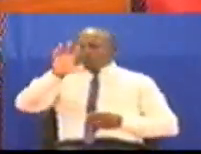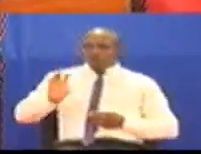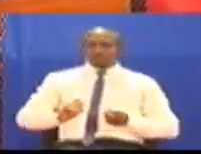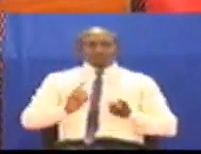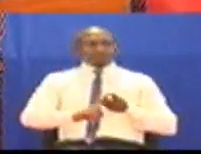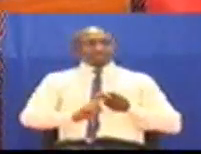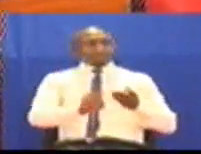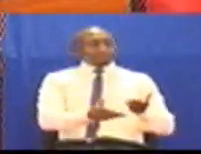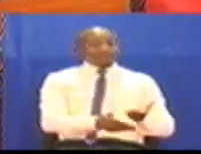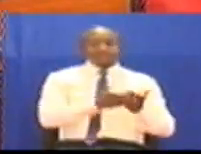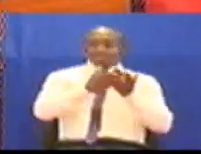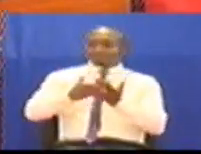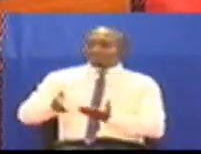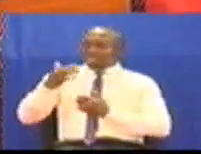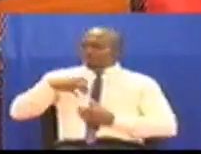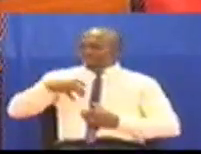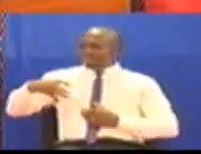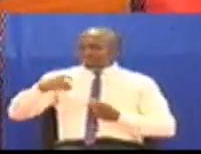niwapongeze manaibu mawaziri wote,